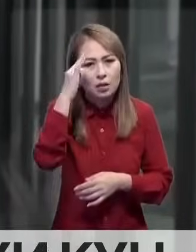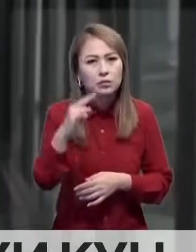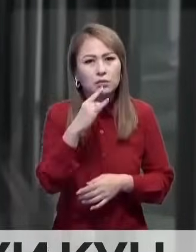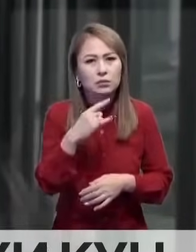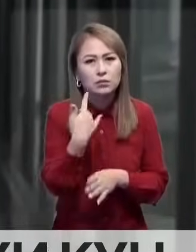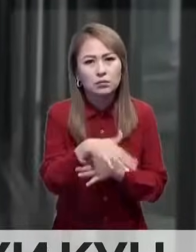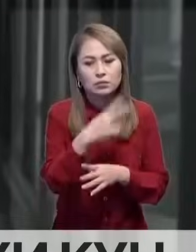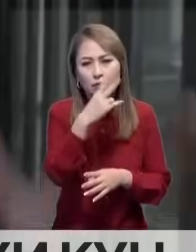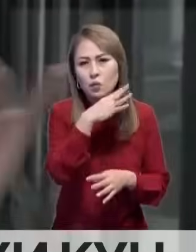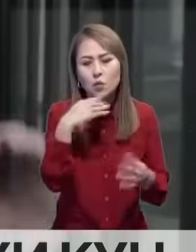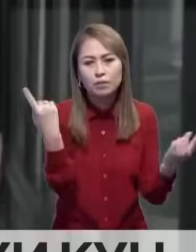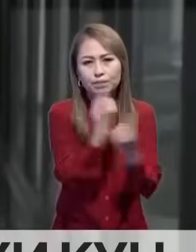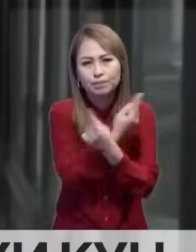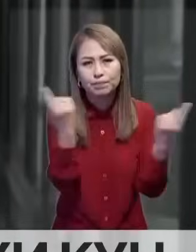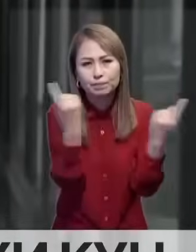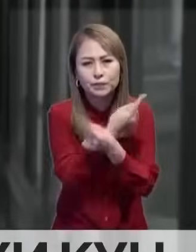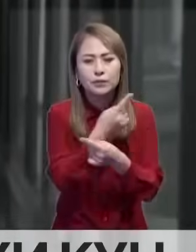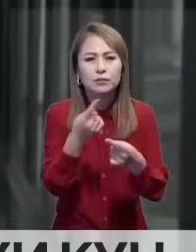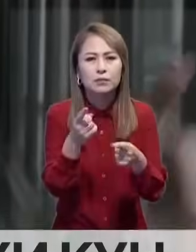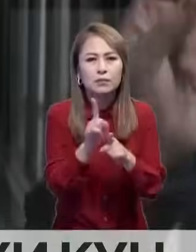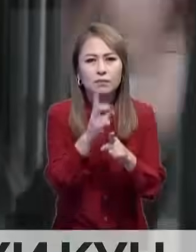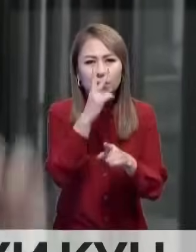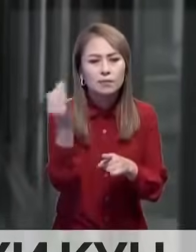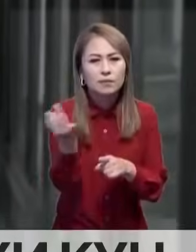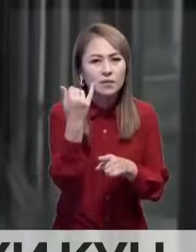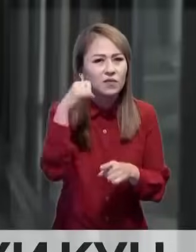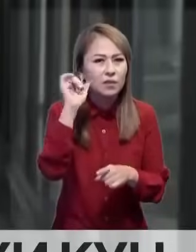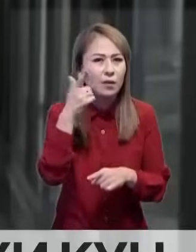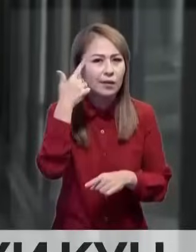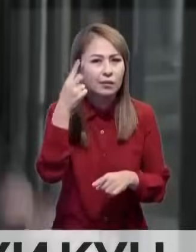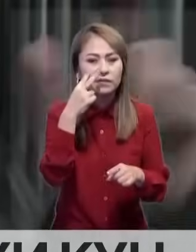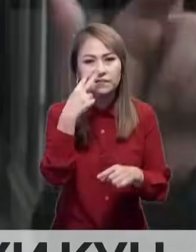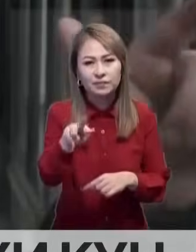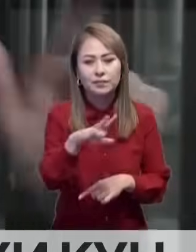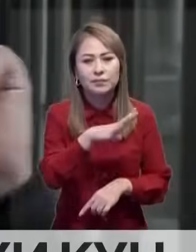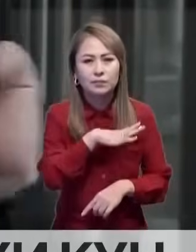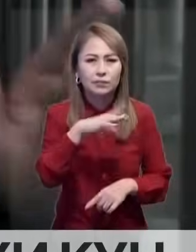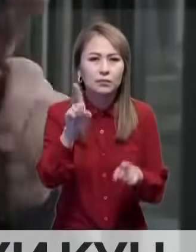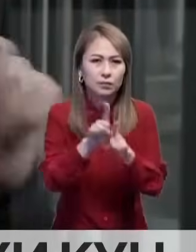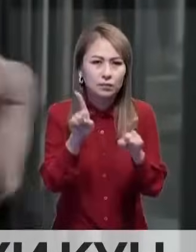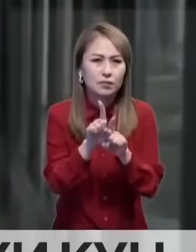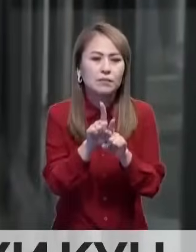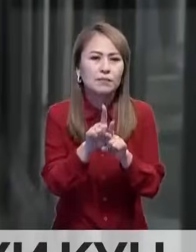біз көшеде жүрсек көп. Және Қазақстанға жанкүйер болады. Мен бір қызығы дейін, кеше қырғыз бауырларды көрдім. Қырғыз бауырлар